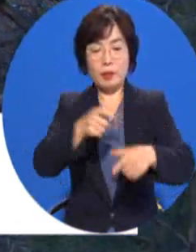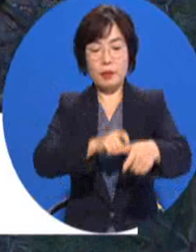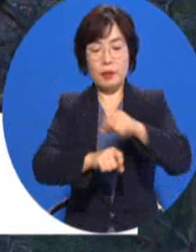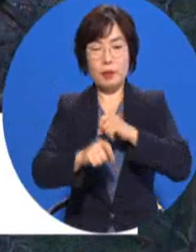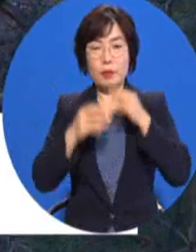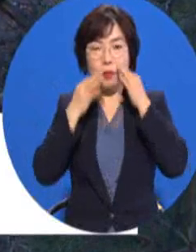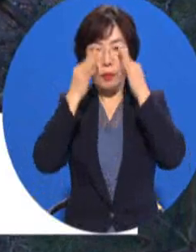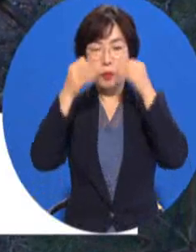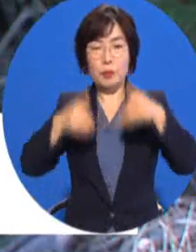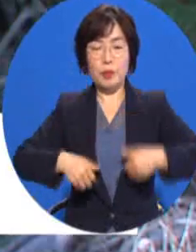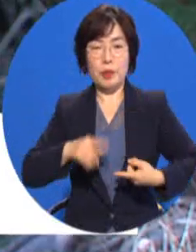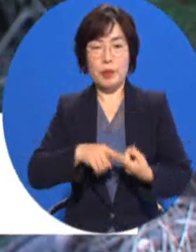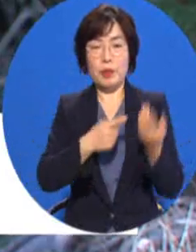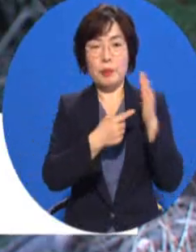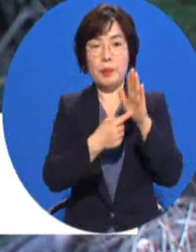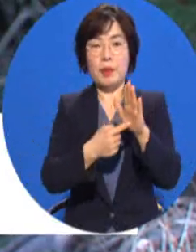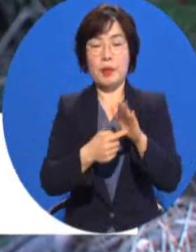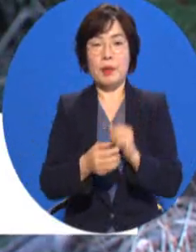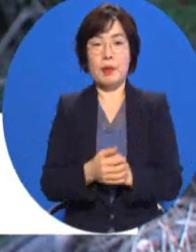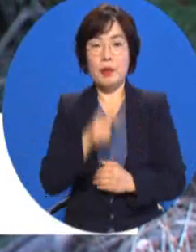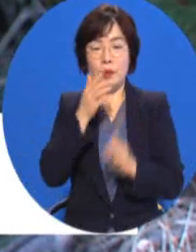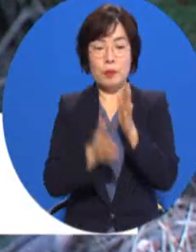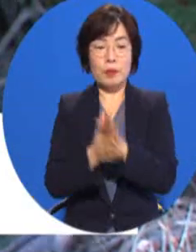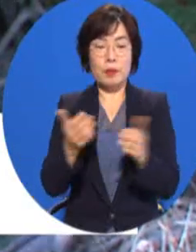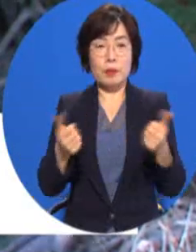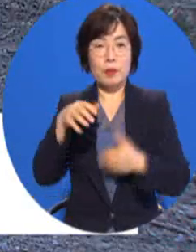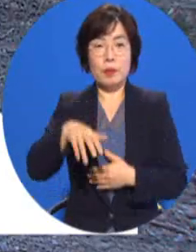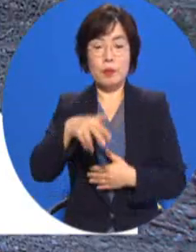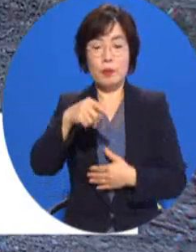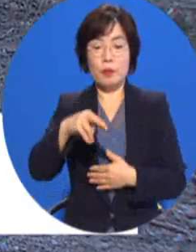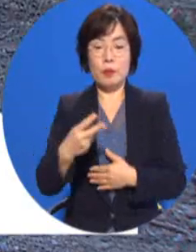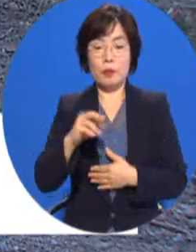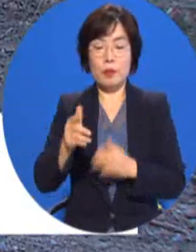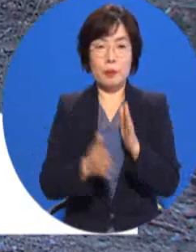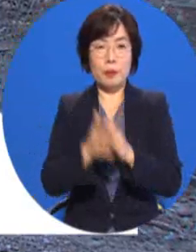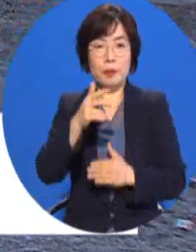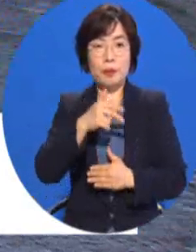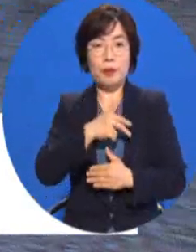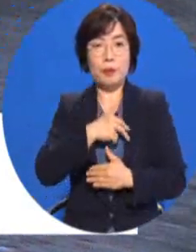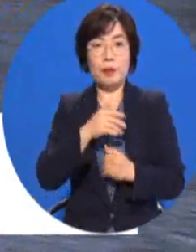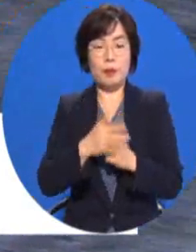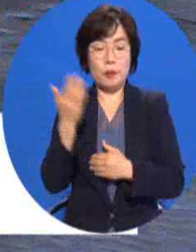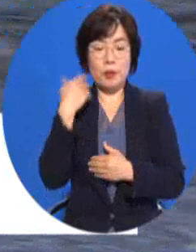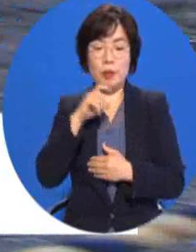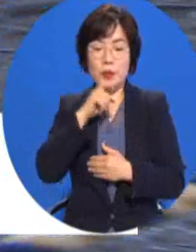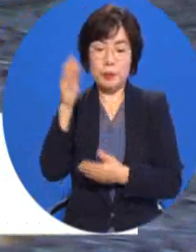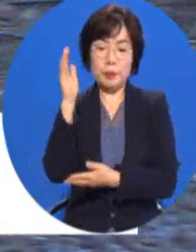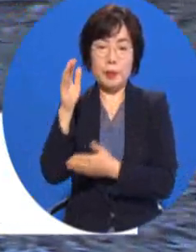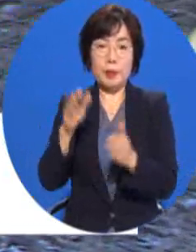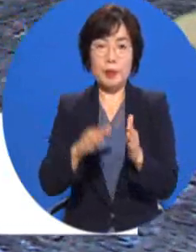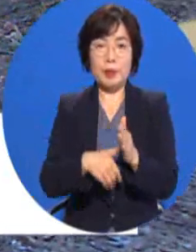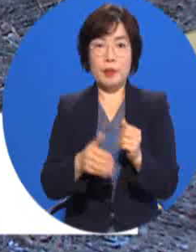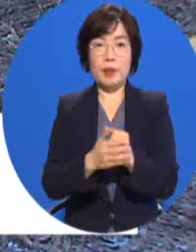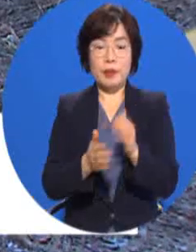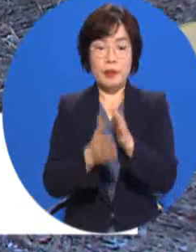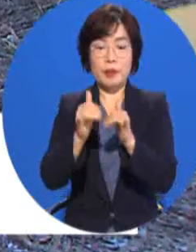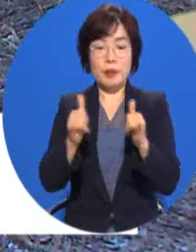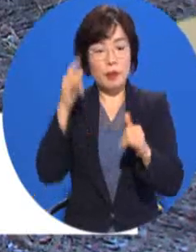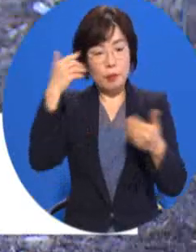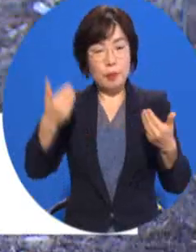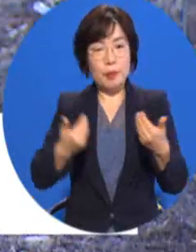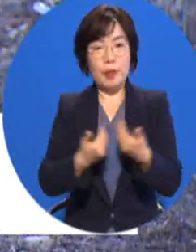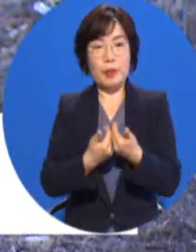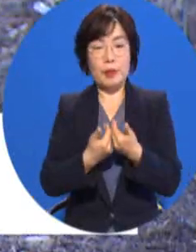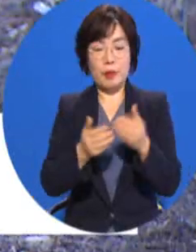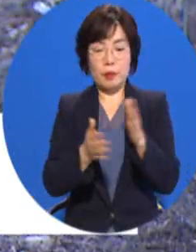적극적인 대응에 나서야 한다는 주장이 나왔습니다. 여수시의회 주종섭 의원은 최근 10분 발언에서 시민들의